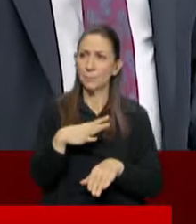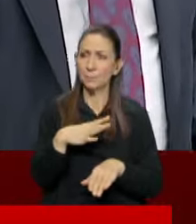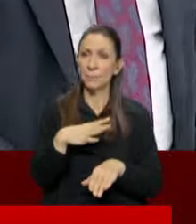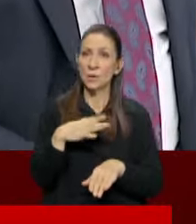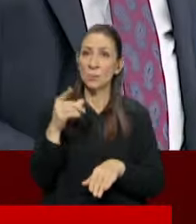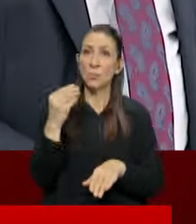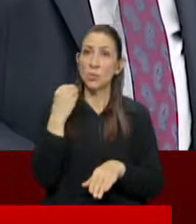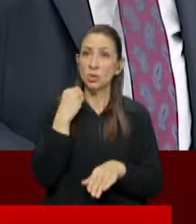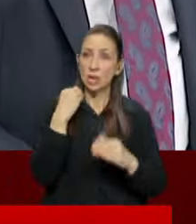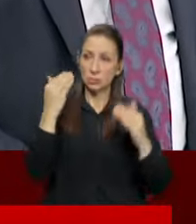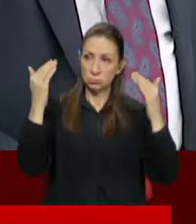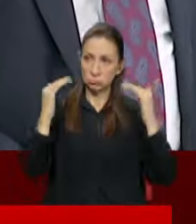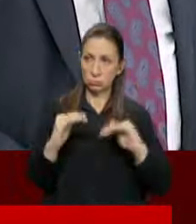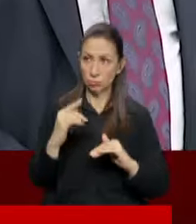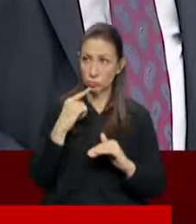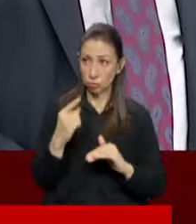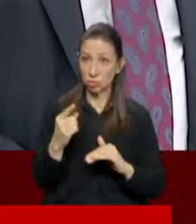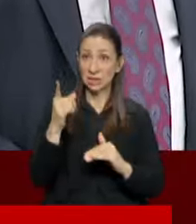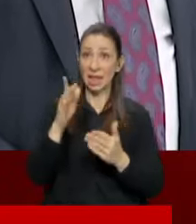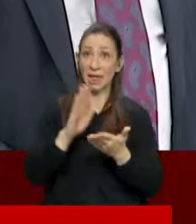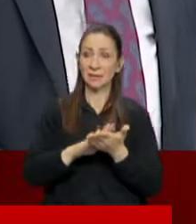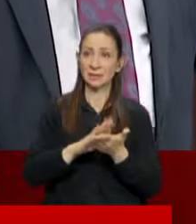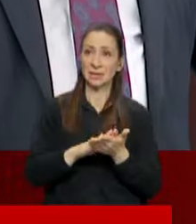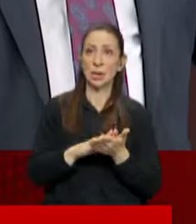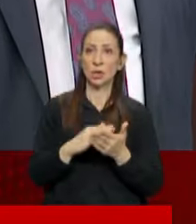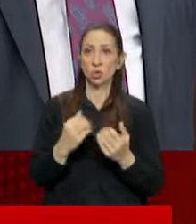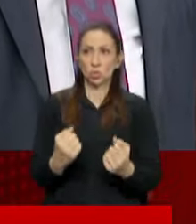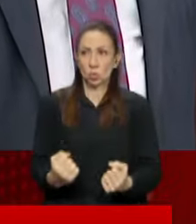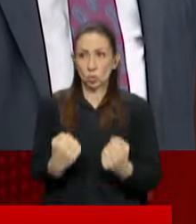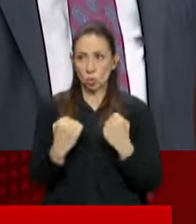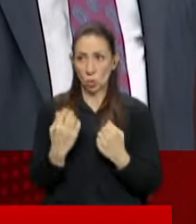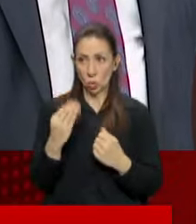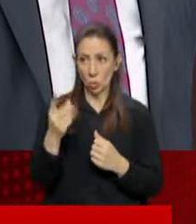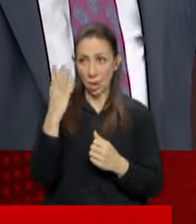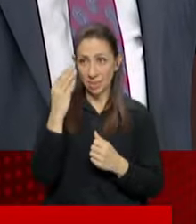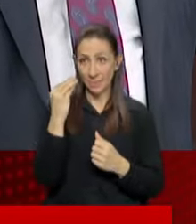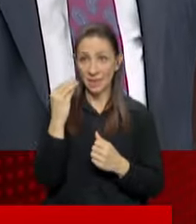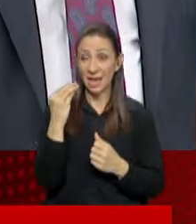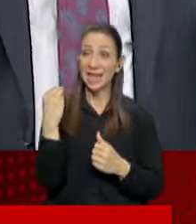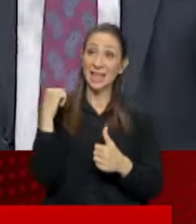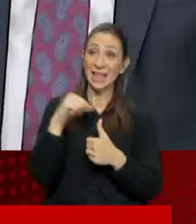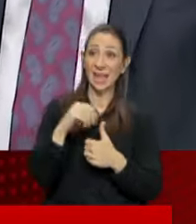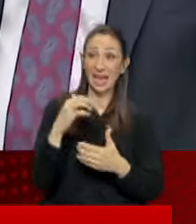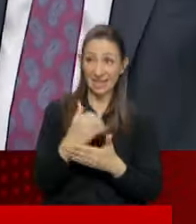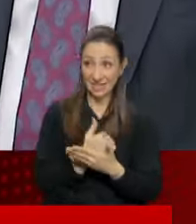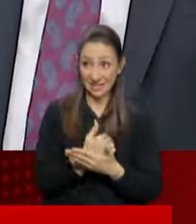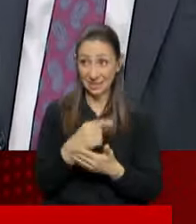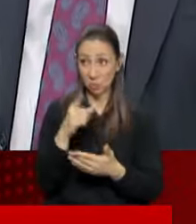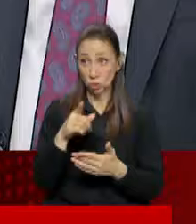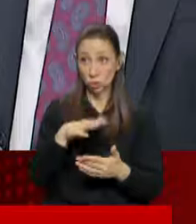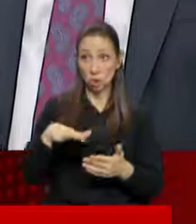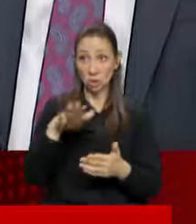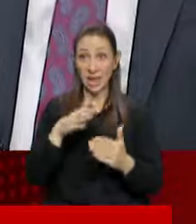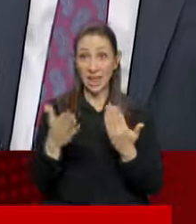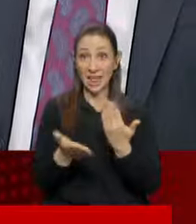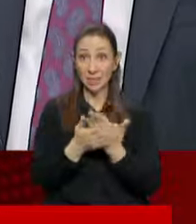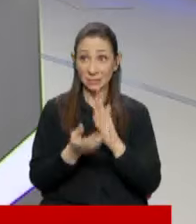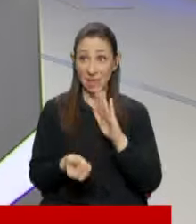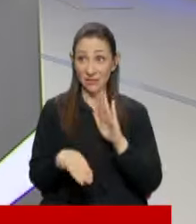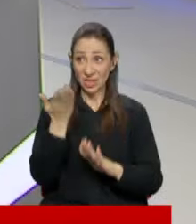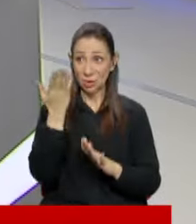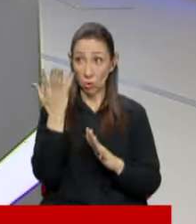Şimdi borçların azaldığını söylüyorsunuz. Sizin elinizi de güçlendirdi bu anlamda. Yeniden kazanırsanız bu sosyal yardımların daha